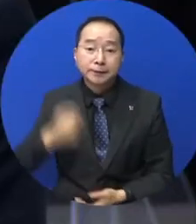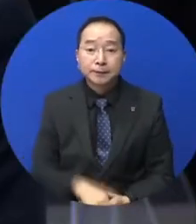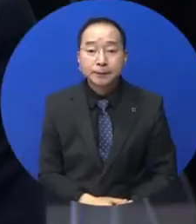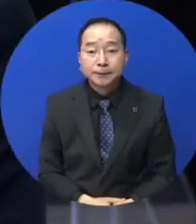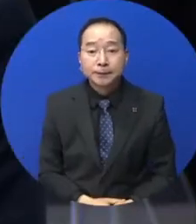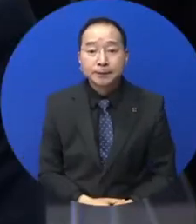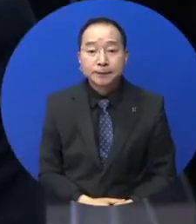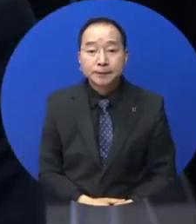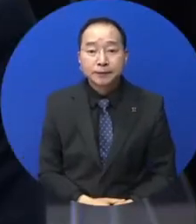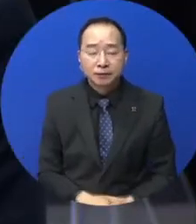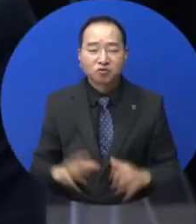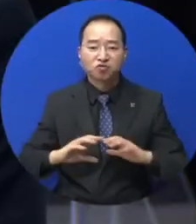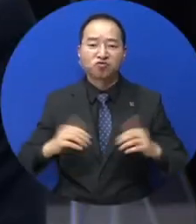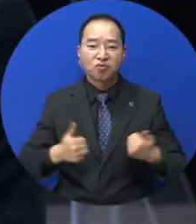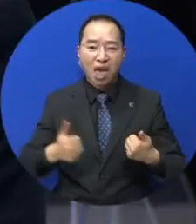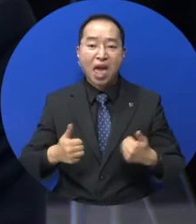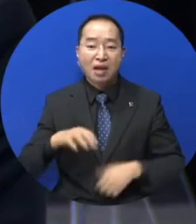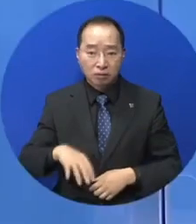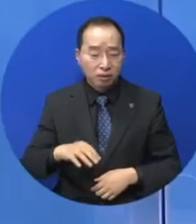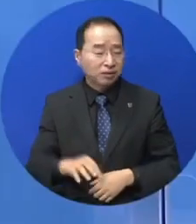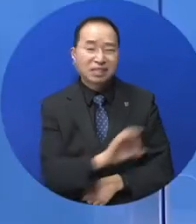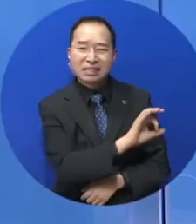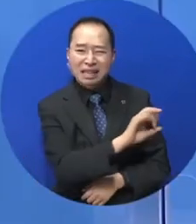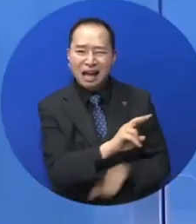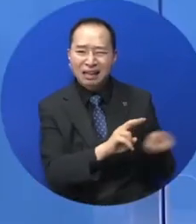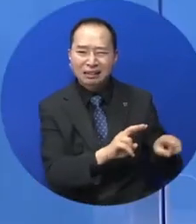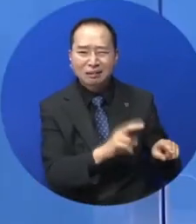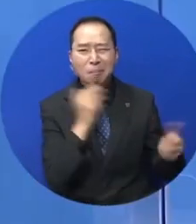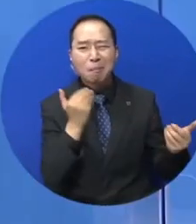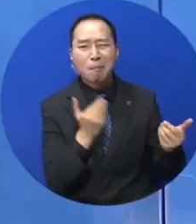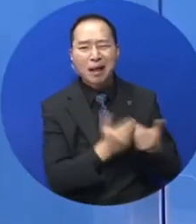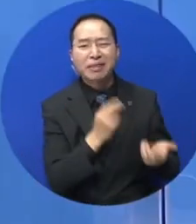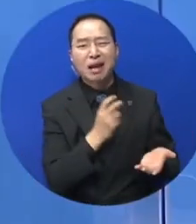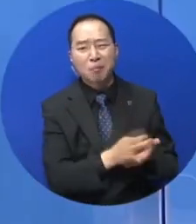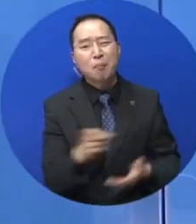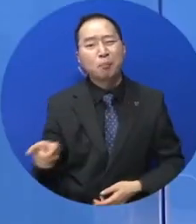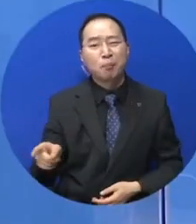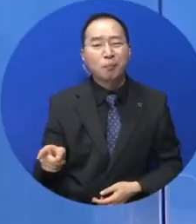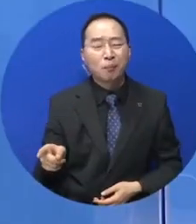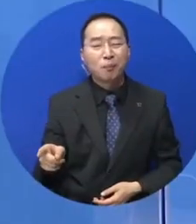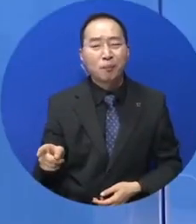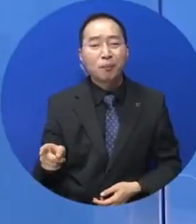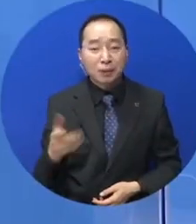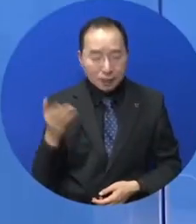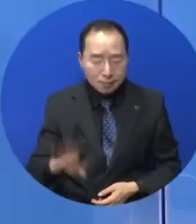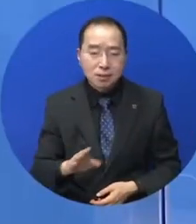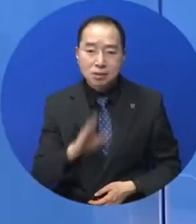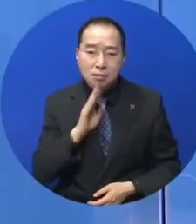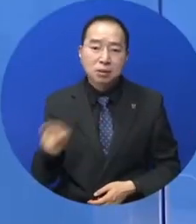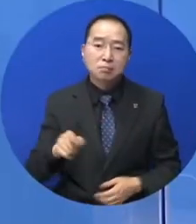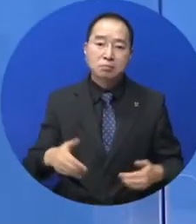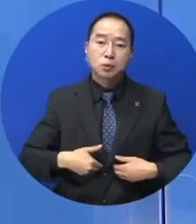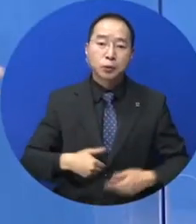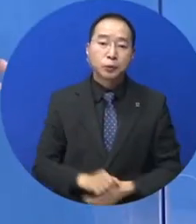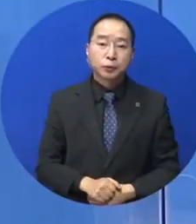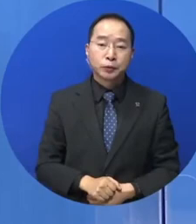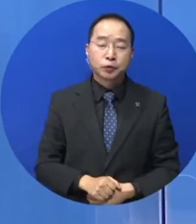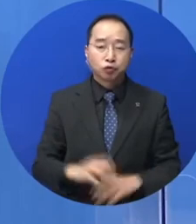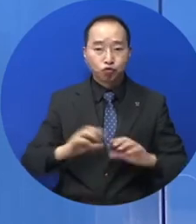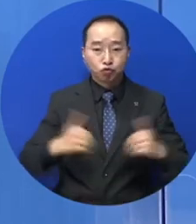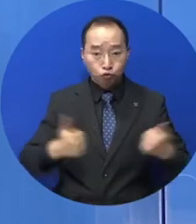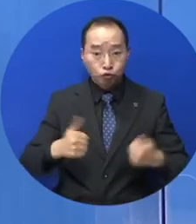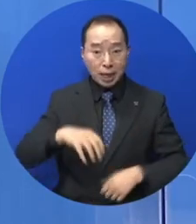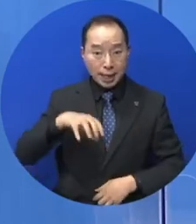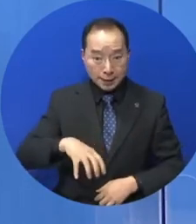하고요. 국회에서 비록 지금 야당이 반대하고 있는 법안입니다. 저것이. 그러나 저는 정말 우리